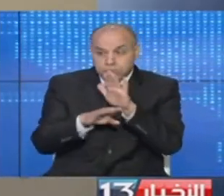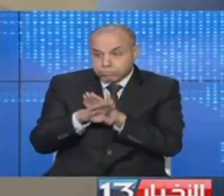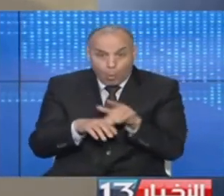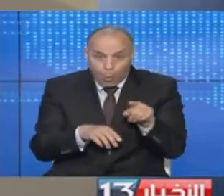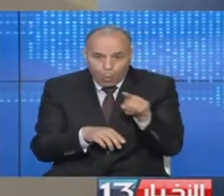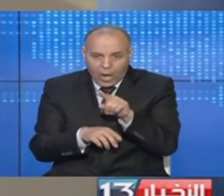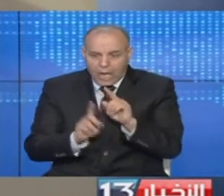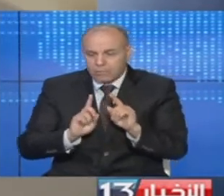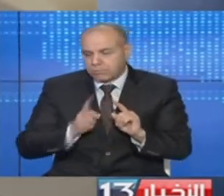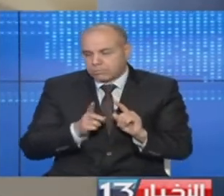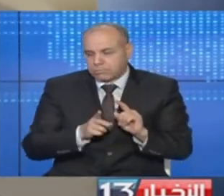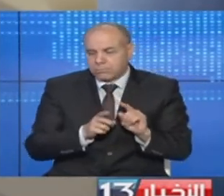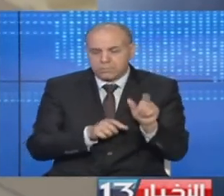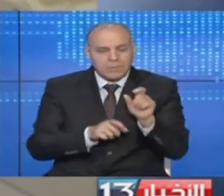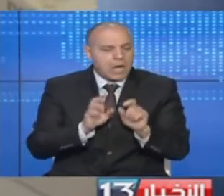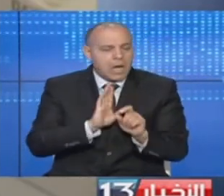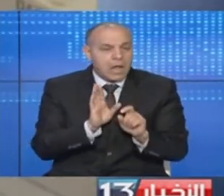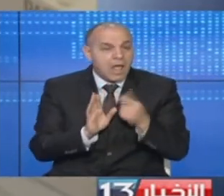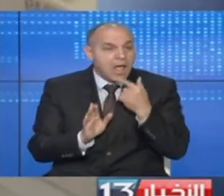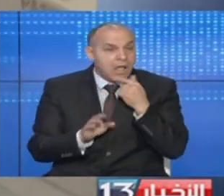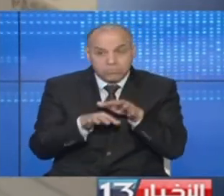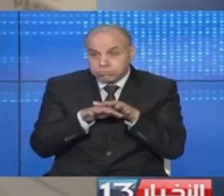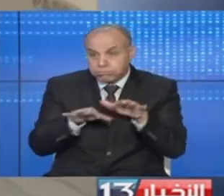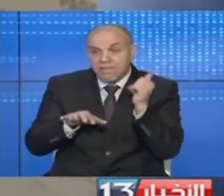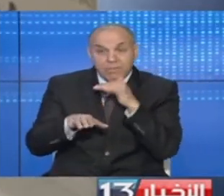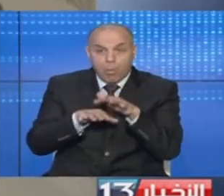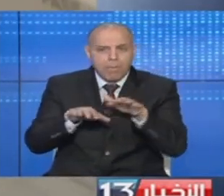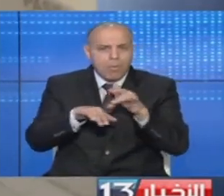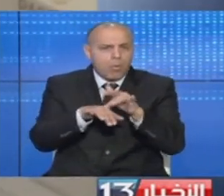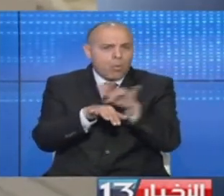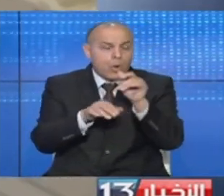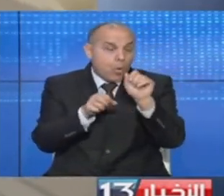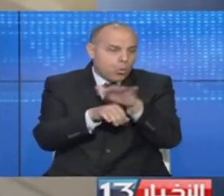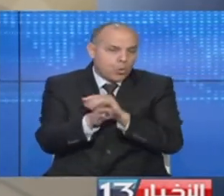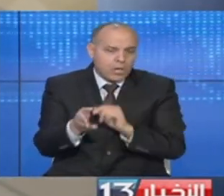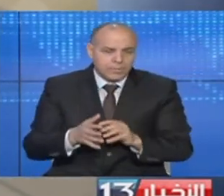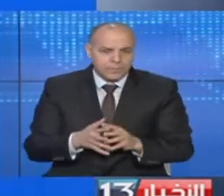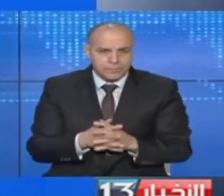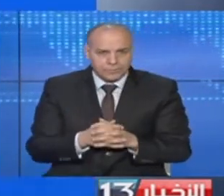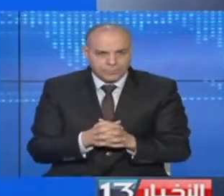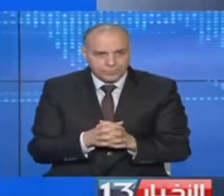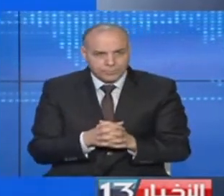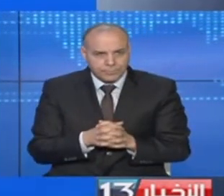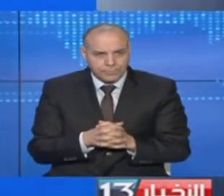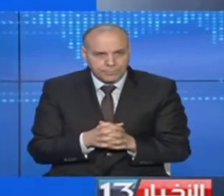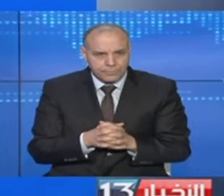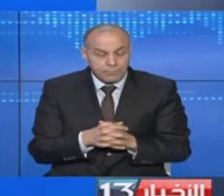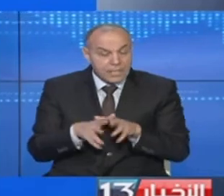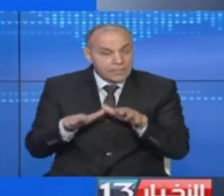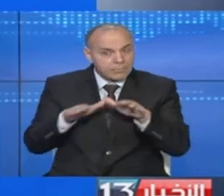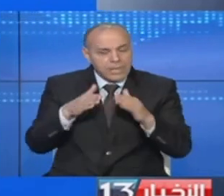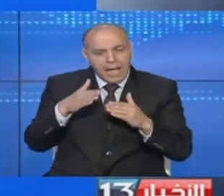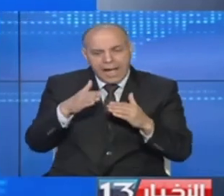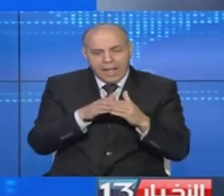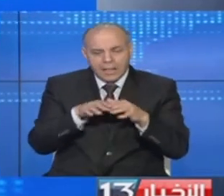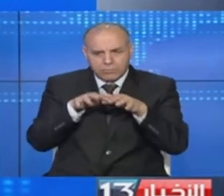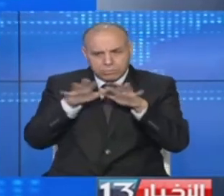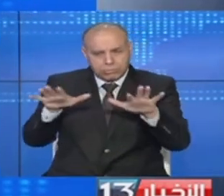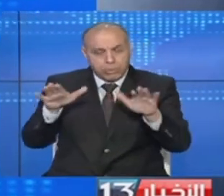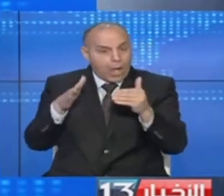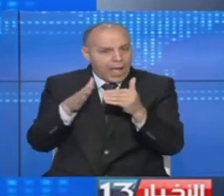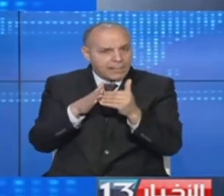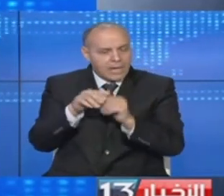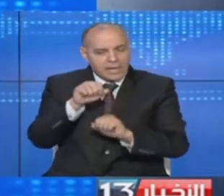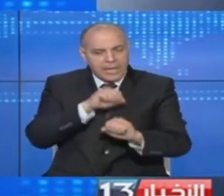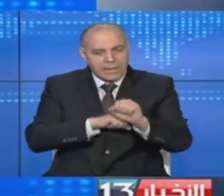الحماية لكل أفراد المجتمع في ظل الانتشار السريع لجائحة كورونا. وسعيا إلى الحد من انتشار